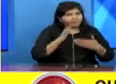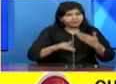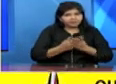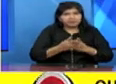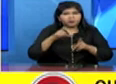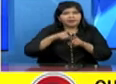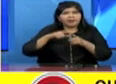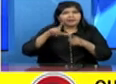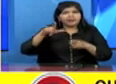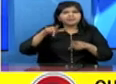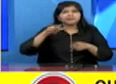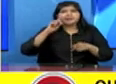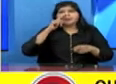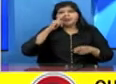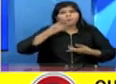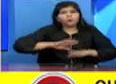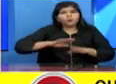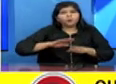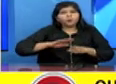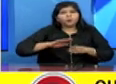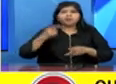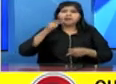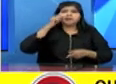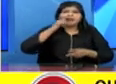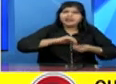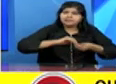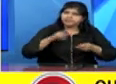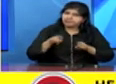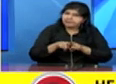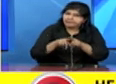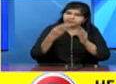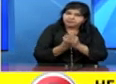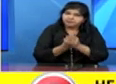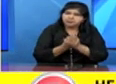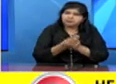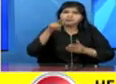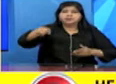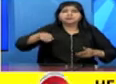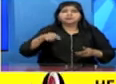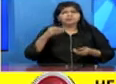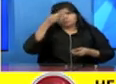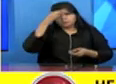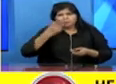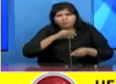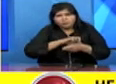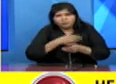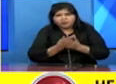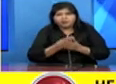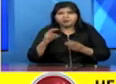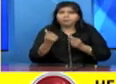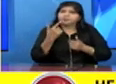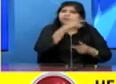दिल्ली रहते हैं। तो हम्म उनको थोड़ी प्रॉब्लम हुई तो वो हॉस्पिटल चले गए, राम मनोहर लोहिया। हम्म। तो